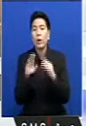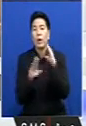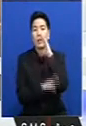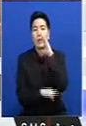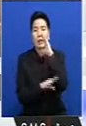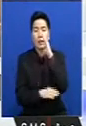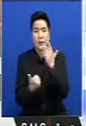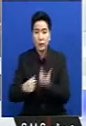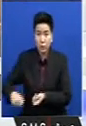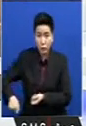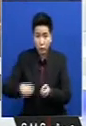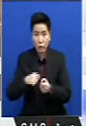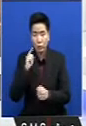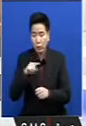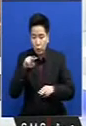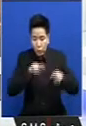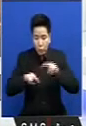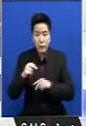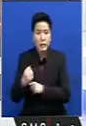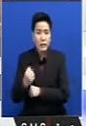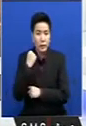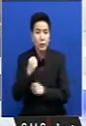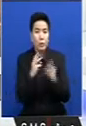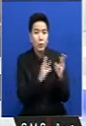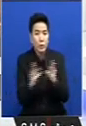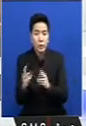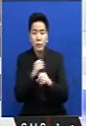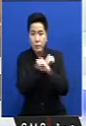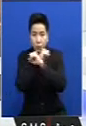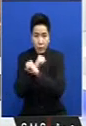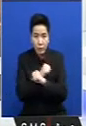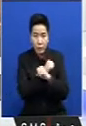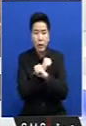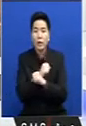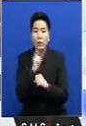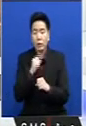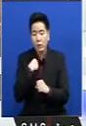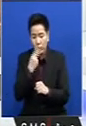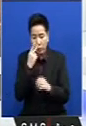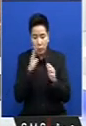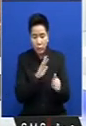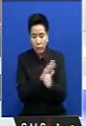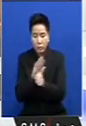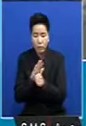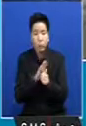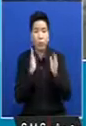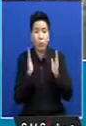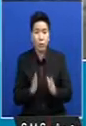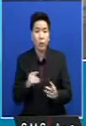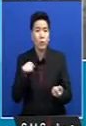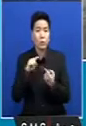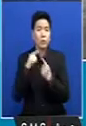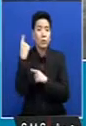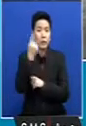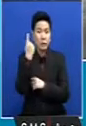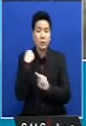ใต้เขาบอกว่าสงกรานต์นี้ต้องคุมเข้มมาตรการความปลอดภัยแล้วก็ต้องดูแลความสะดวกให้กับพี่น้องประชาชนที่เดินทางไปเที่ยวส